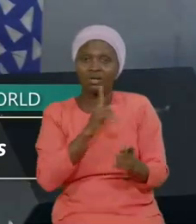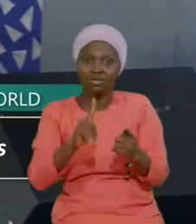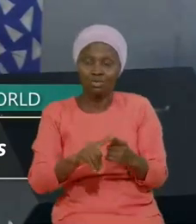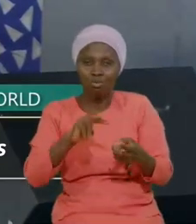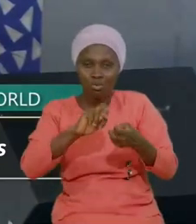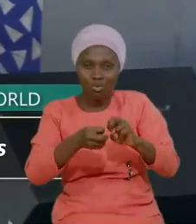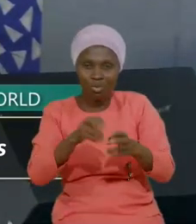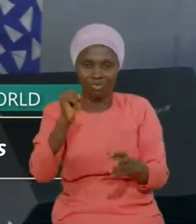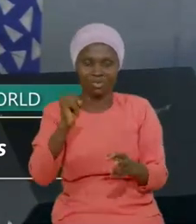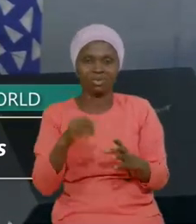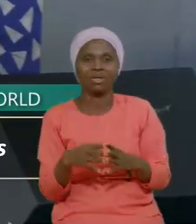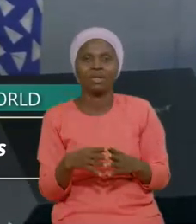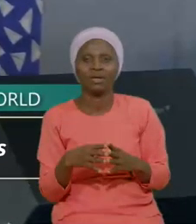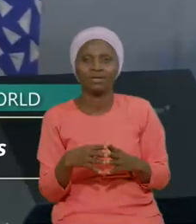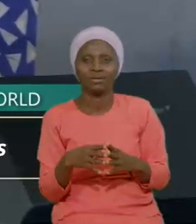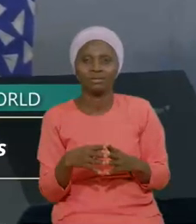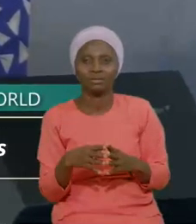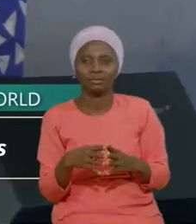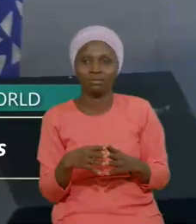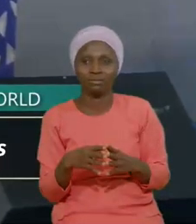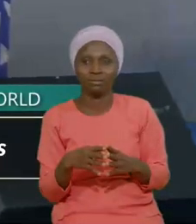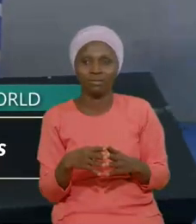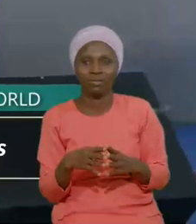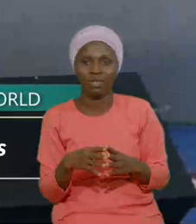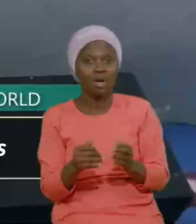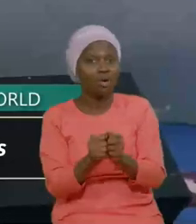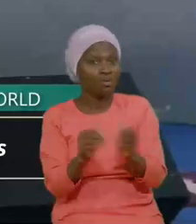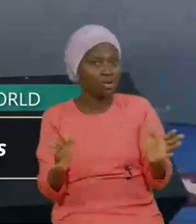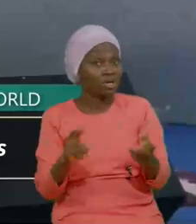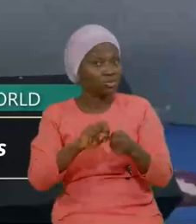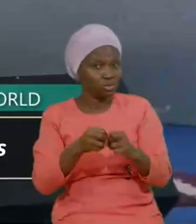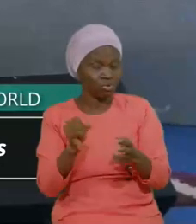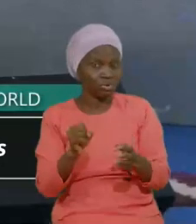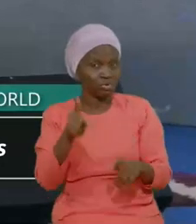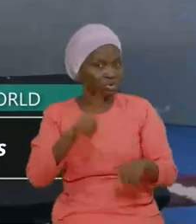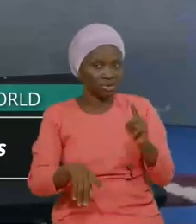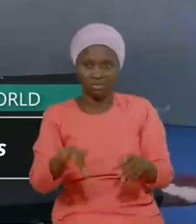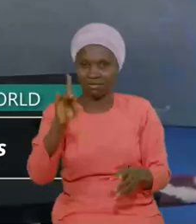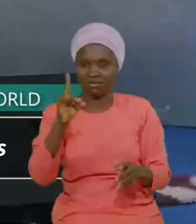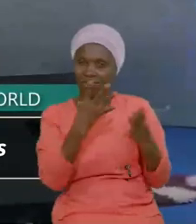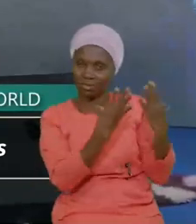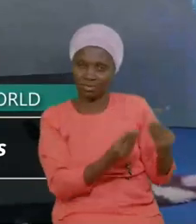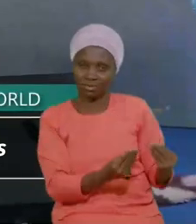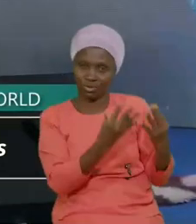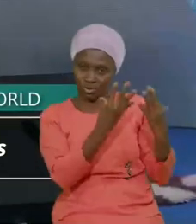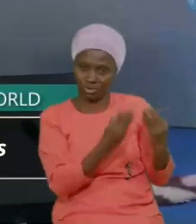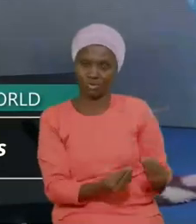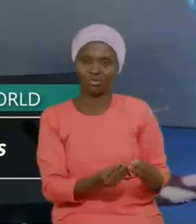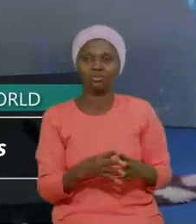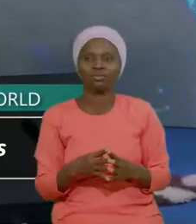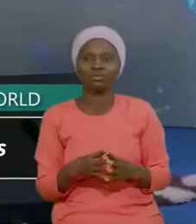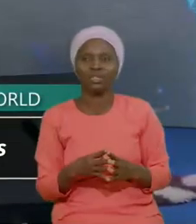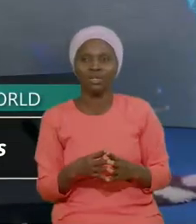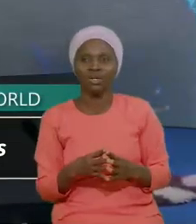personne peut changer. Change ton attitude envers les personnes. Change ton attitude envers les problèmes. Parce que sans les problèmes, il n'y aura pas